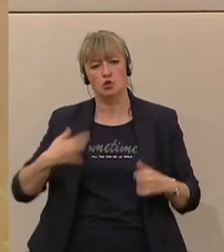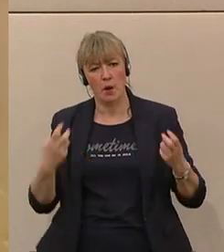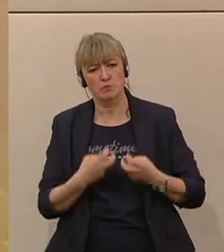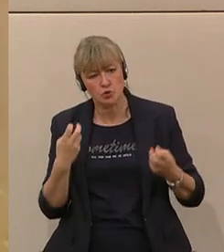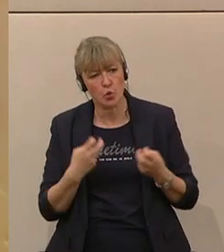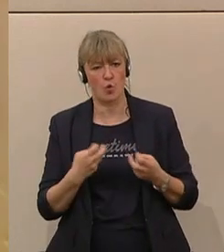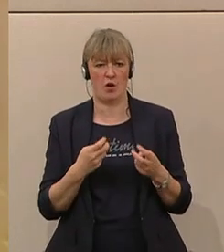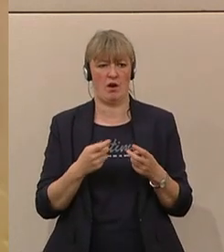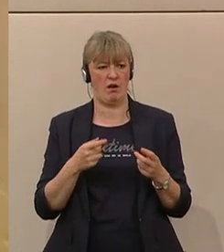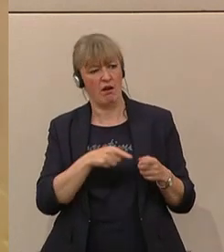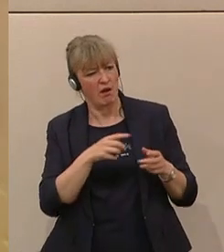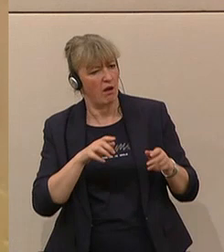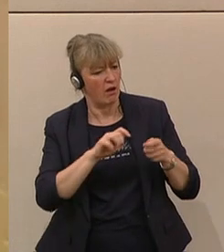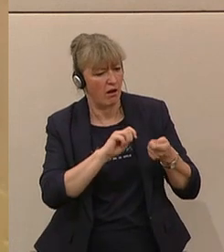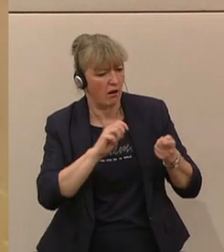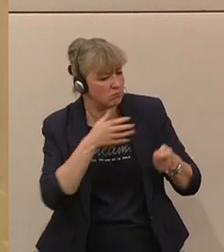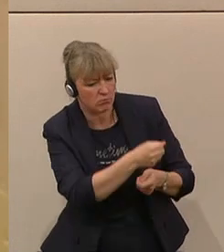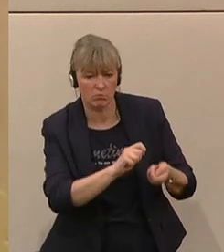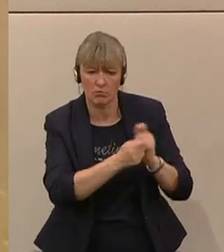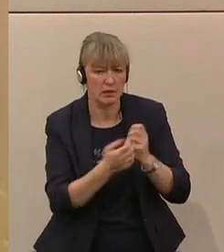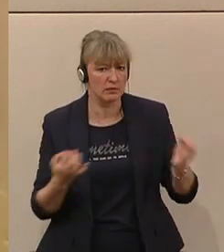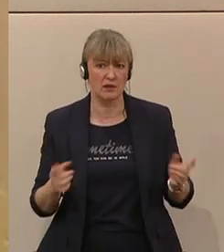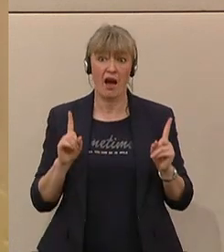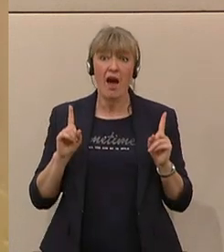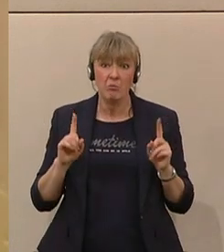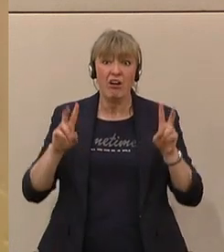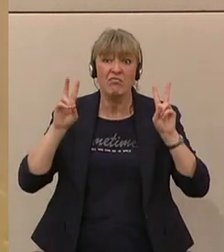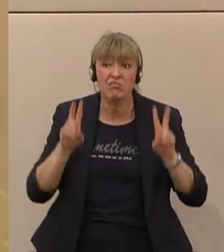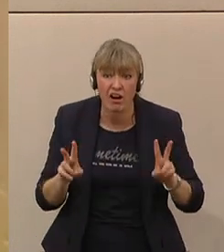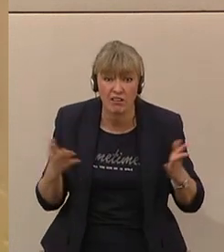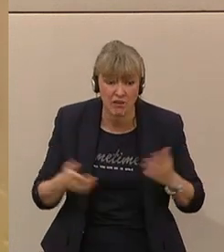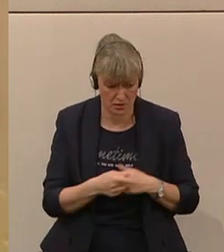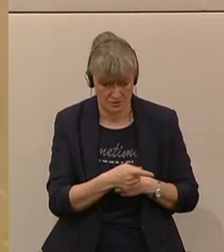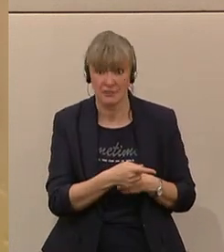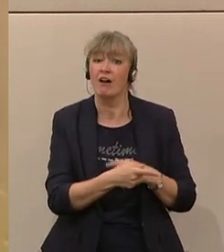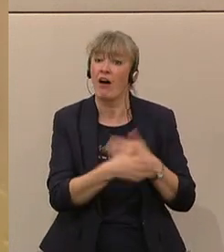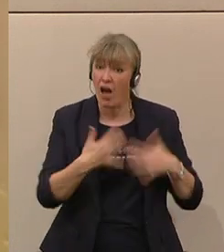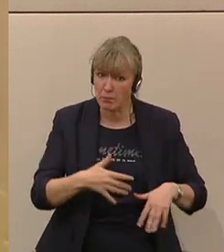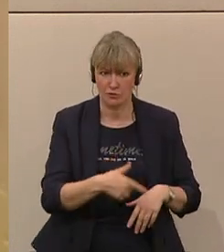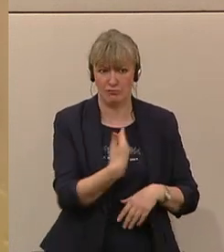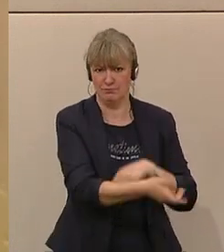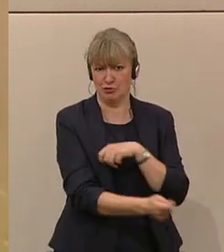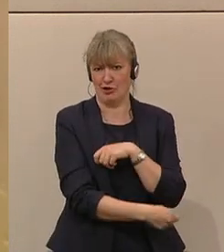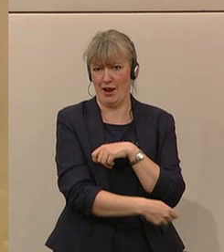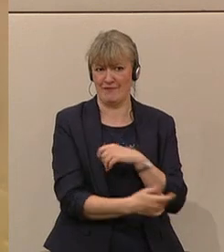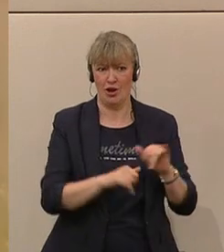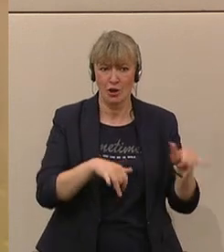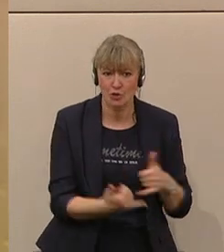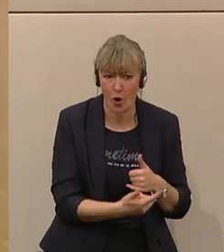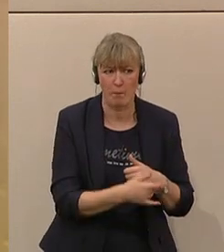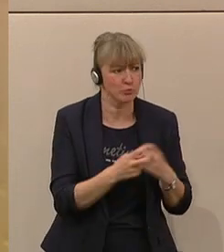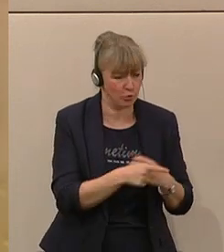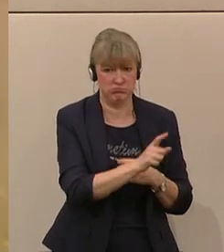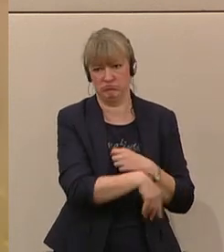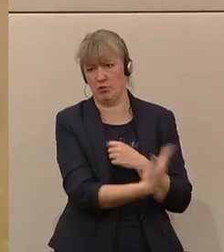die Jobsuchenden. Was ist passiert? Die werden bestraft, wenn sie arbeitslos sind, Jobs suchen von der Freiheitlichen